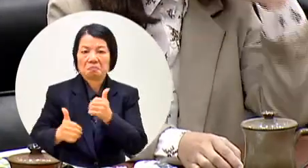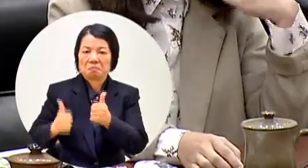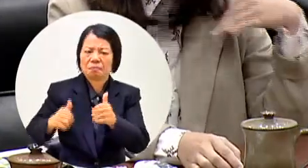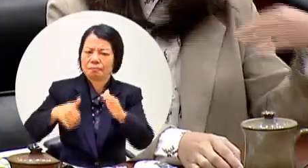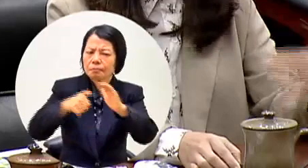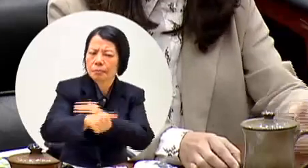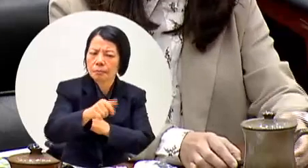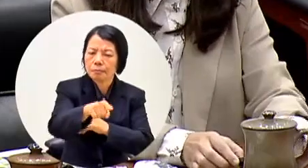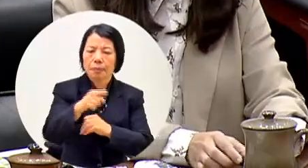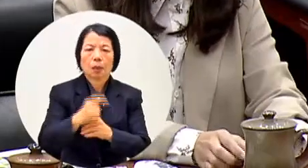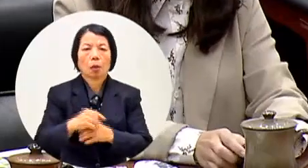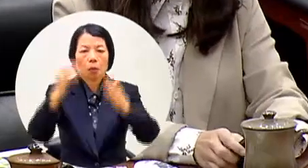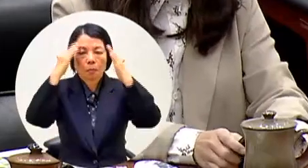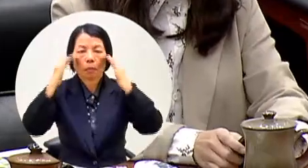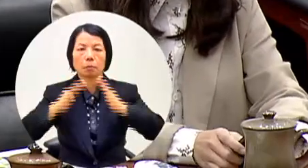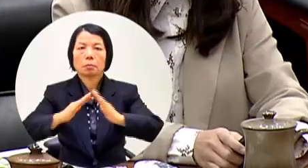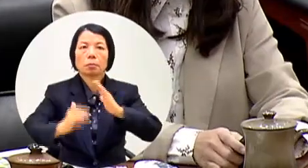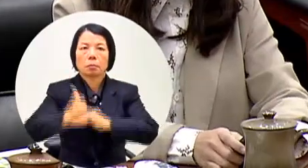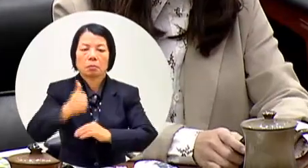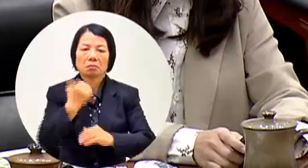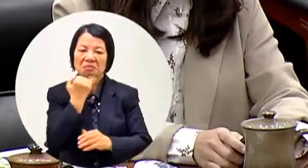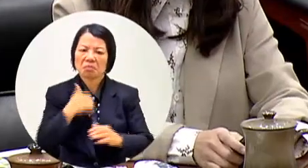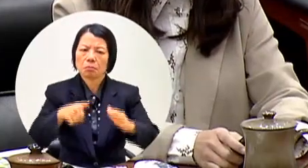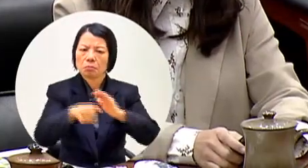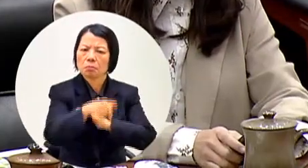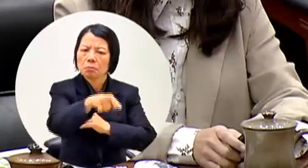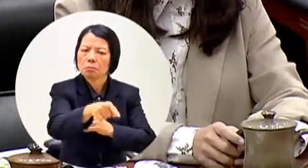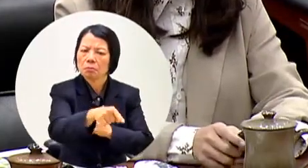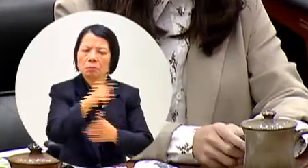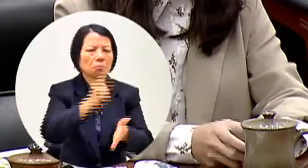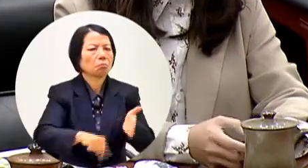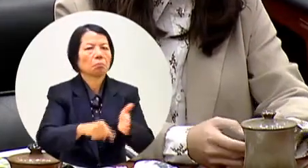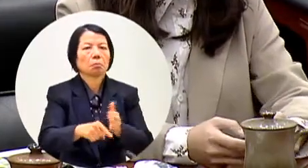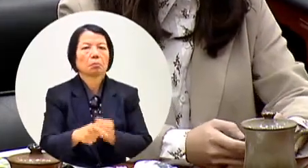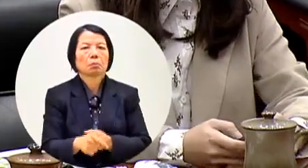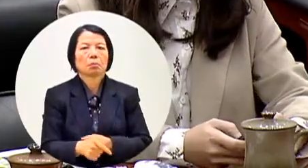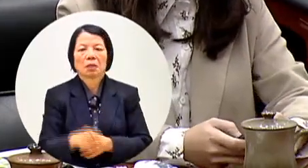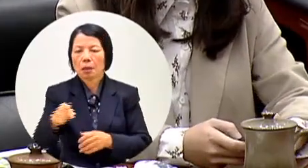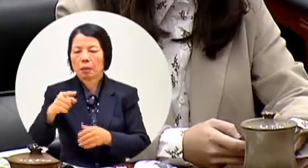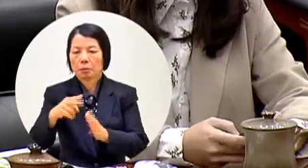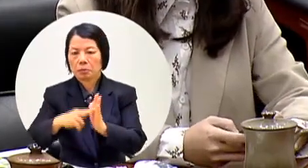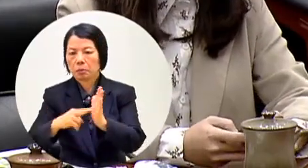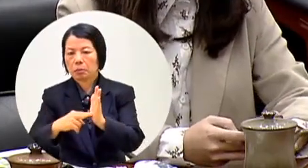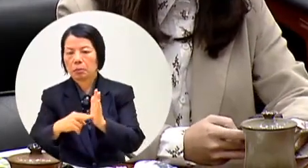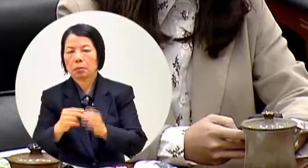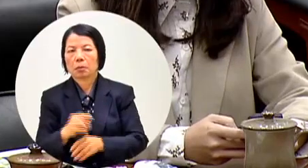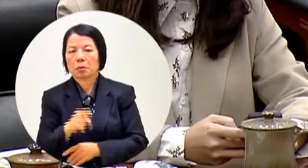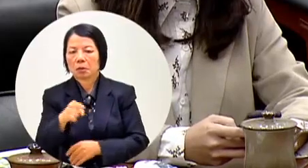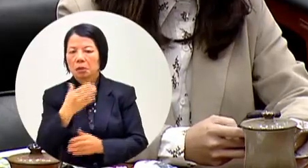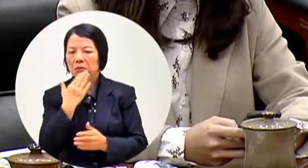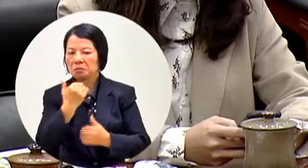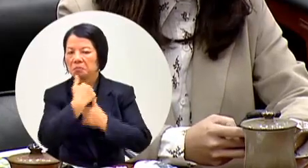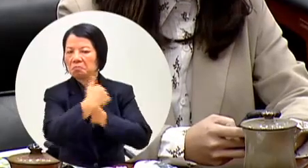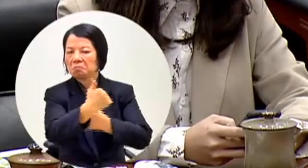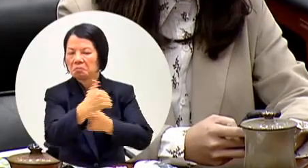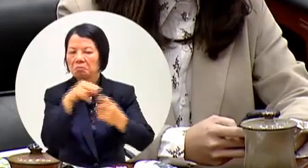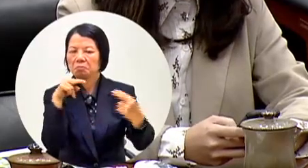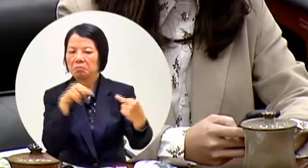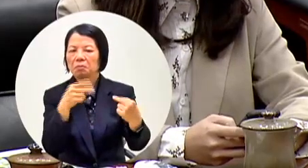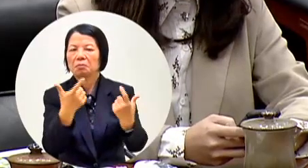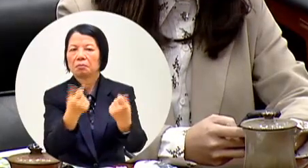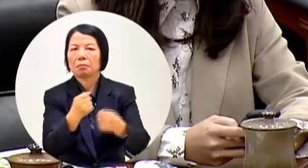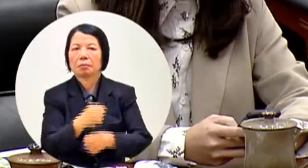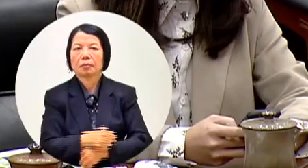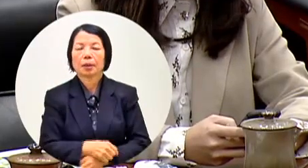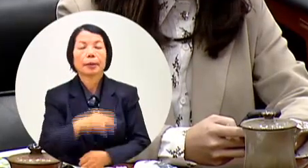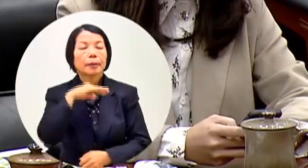今天韩市长进到了这个中联办，他们给我说的是说他们觉得这个有召见的意味，等一下也请韩市长